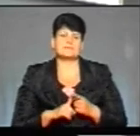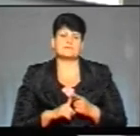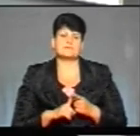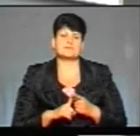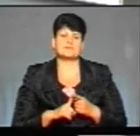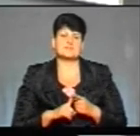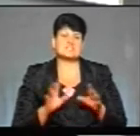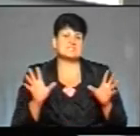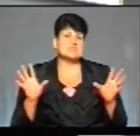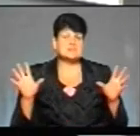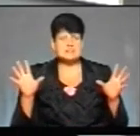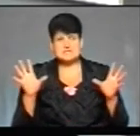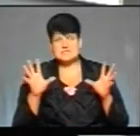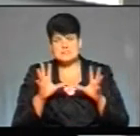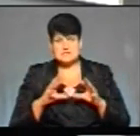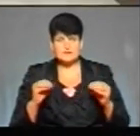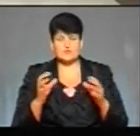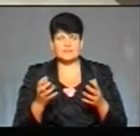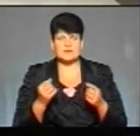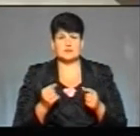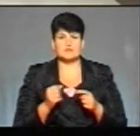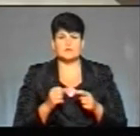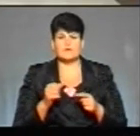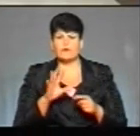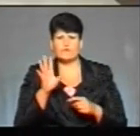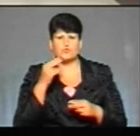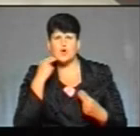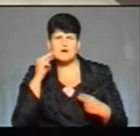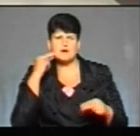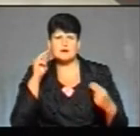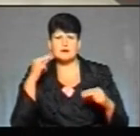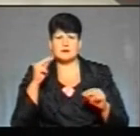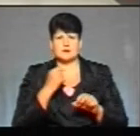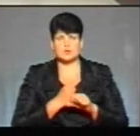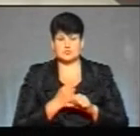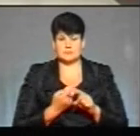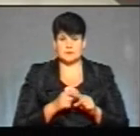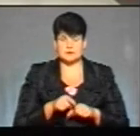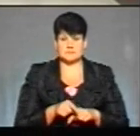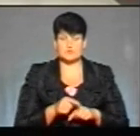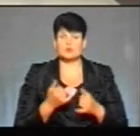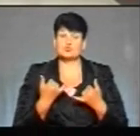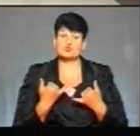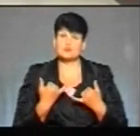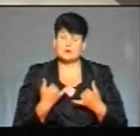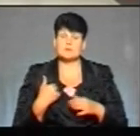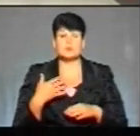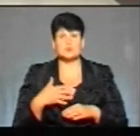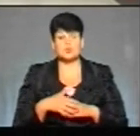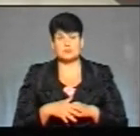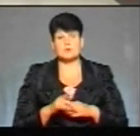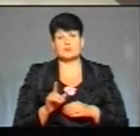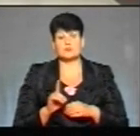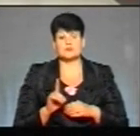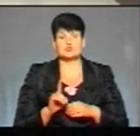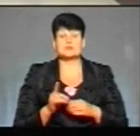субстанція зі всіх взяти там плюс-мінус найкраще і розроблена отака стратегія. Тому десь сьогодні ми розуміємо, що